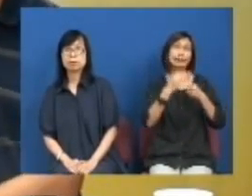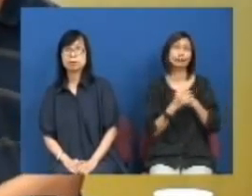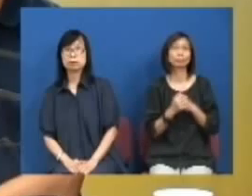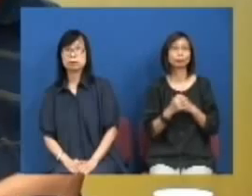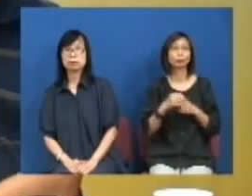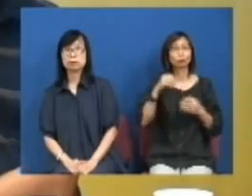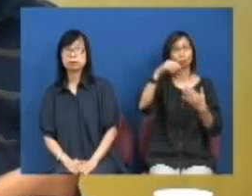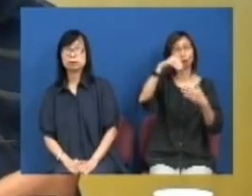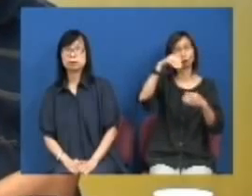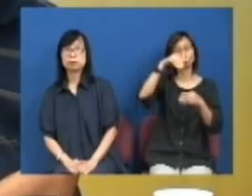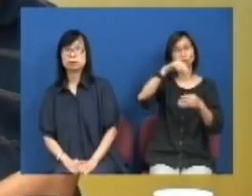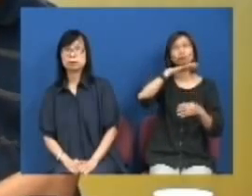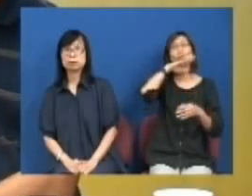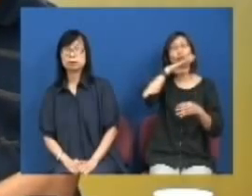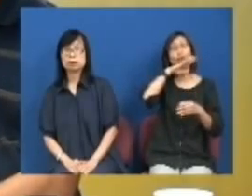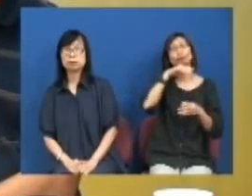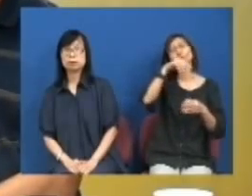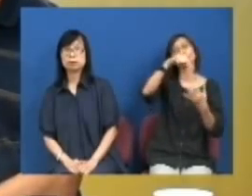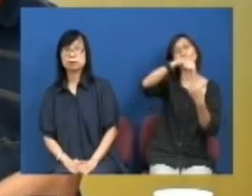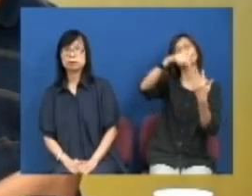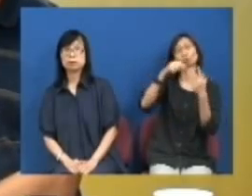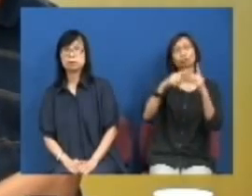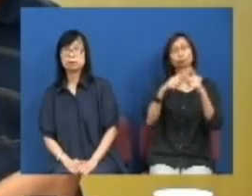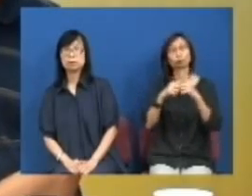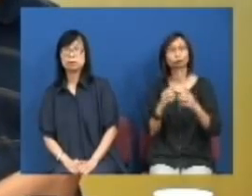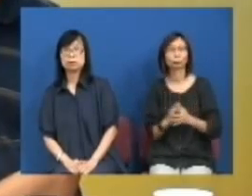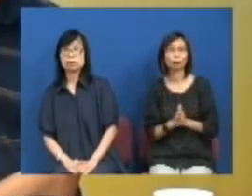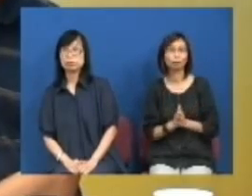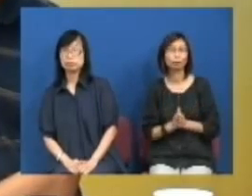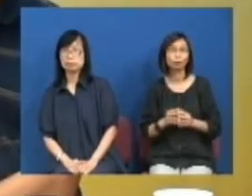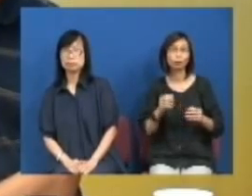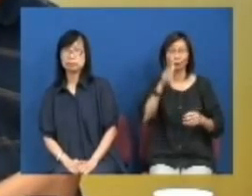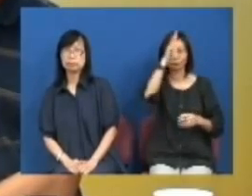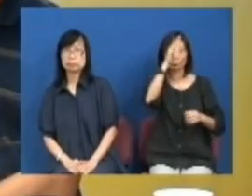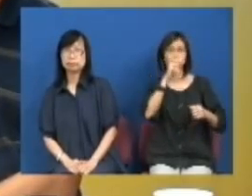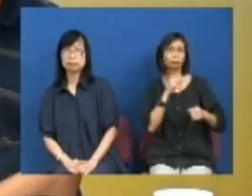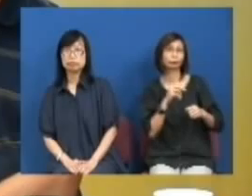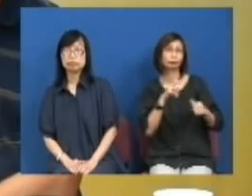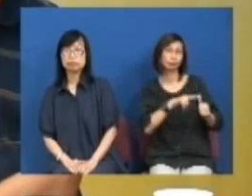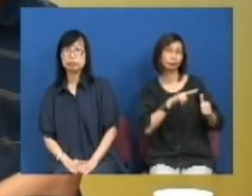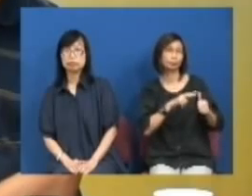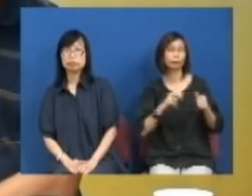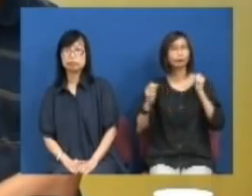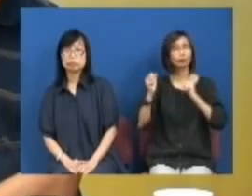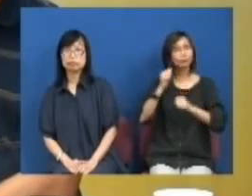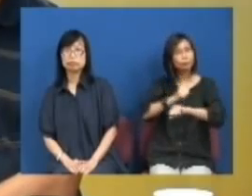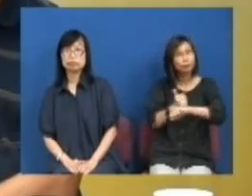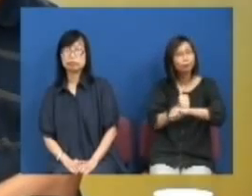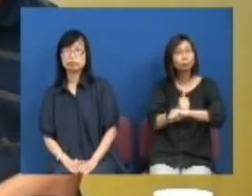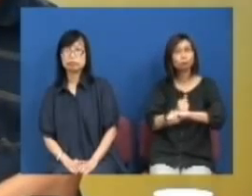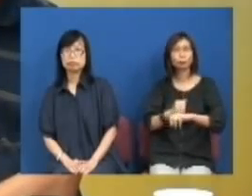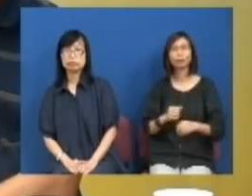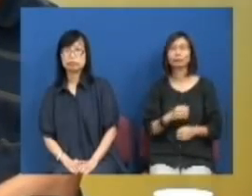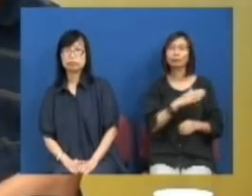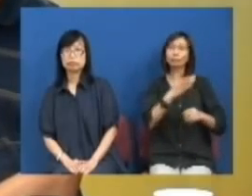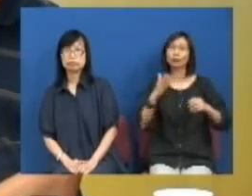者係互騙啦。咁其實都是一個很好的政治機會啊，即係令到呢個泛民啦，從中咧都可以咧，即係找到自己的